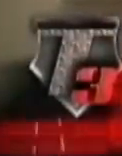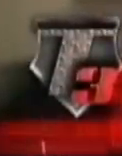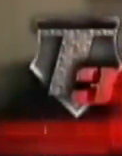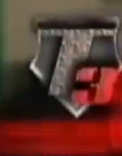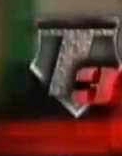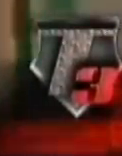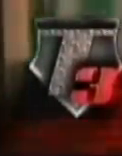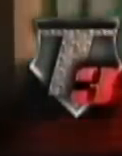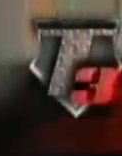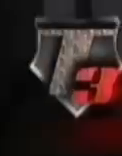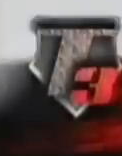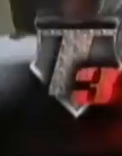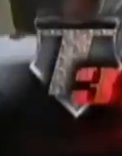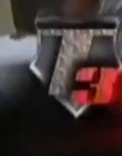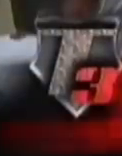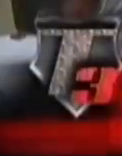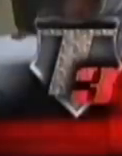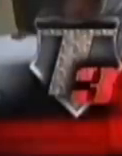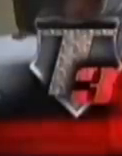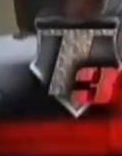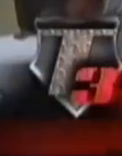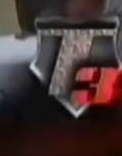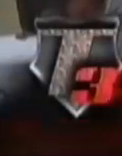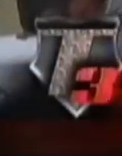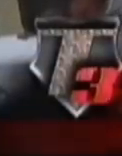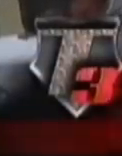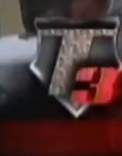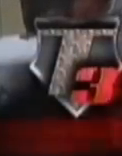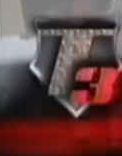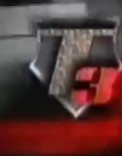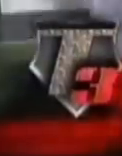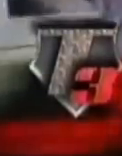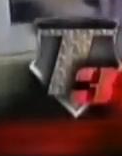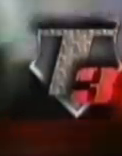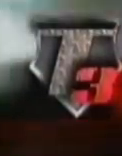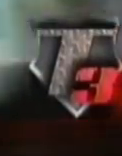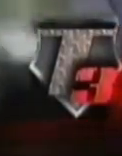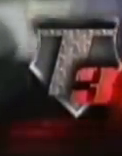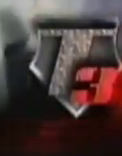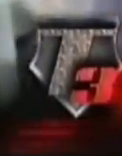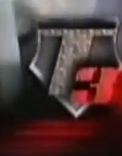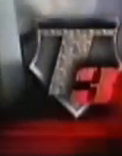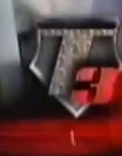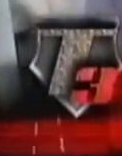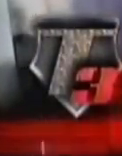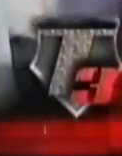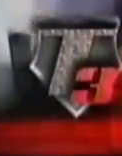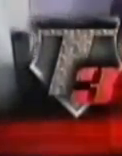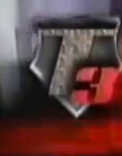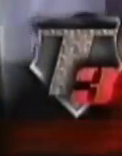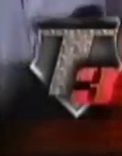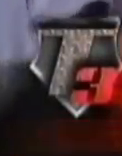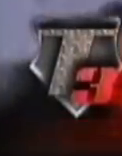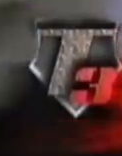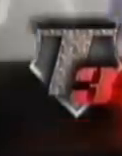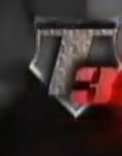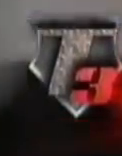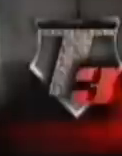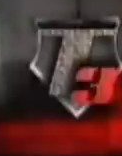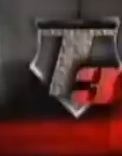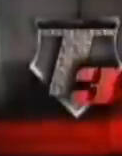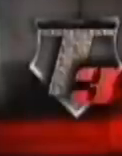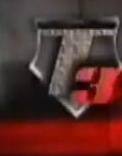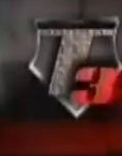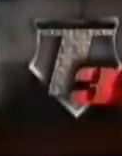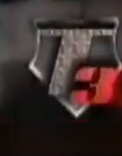Narito ang mga balitang dapat aksyonan ngayong Lunes. Exclusive, caught in the act ang mga sutil at pasaway. Sa phone ng aming camera